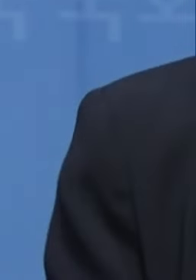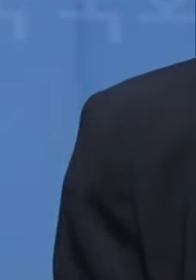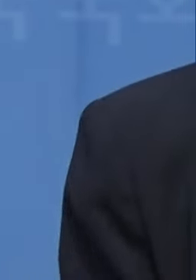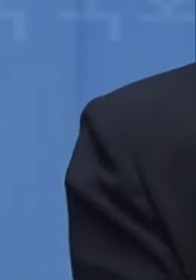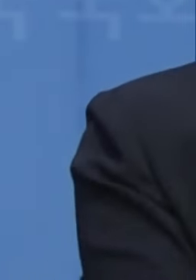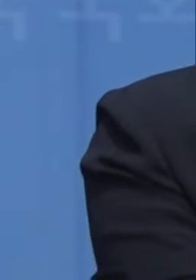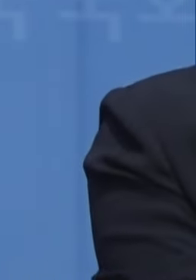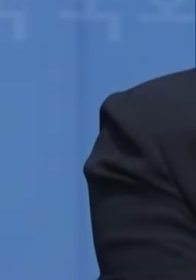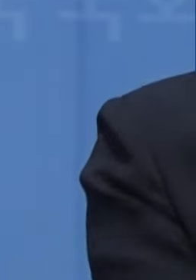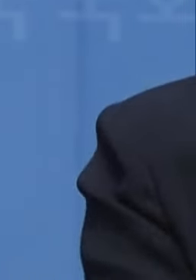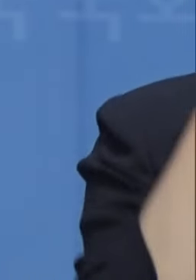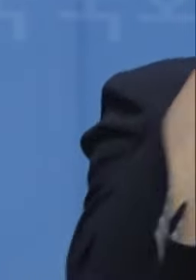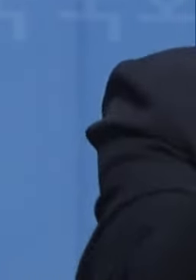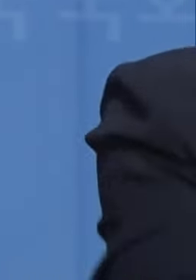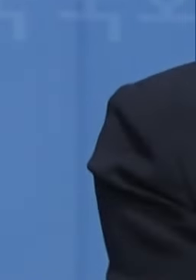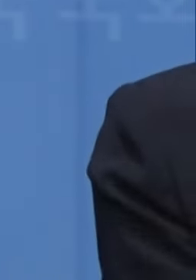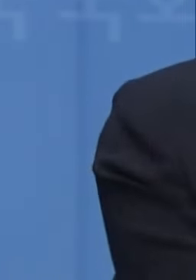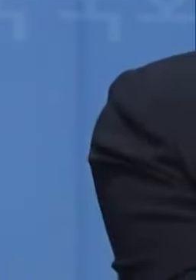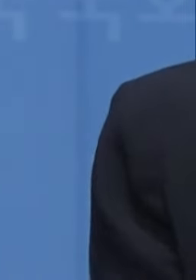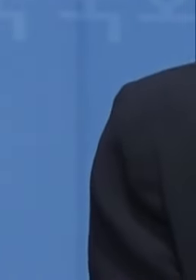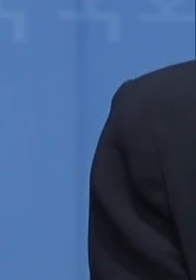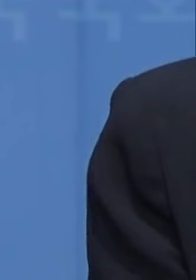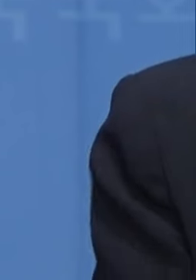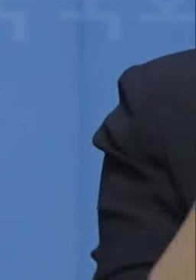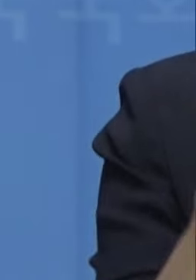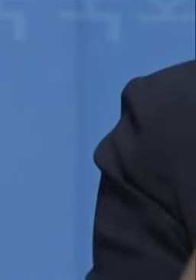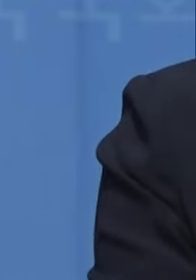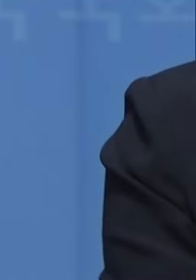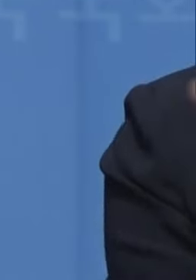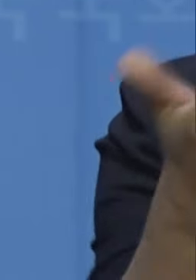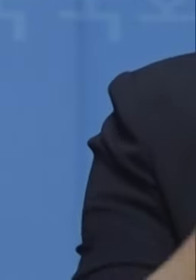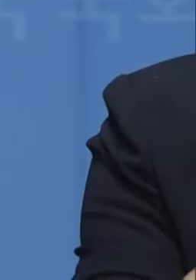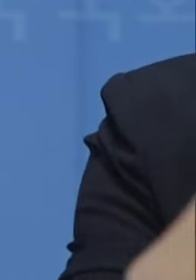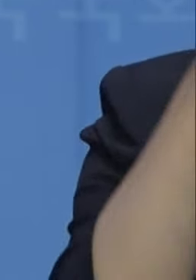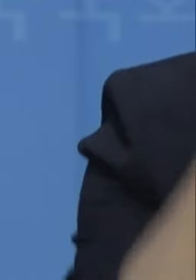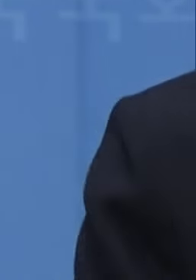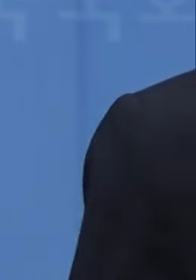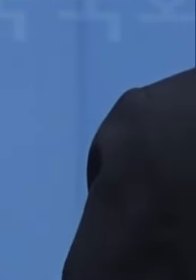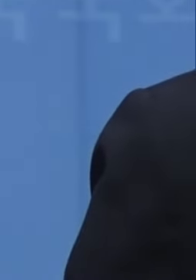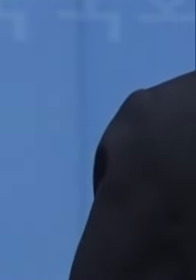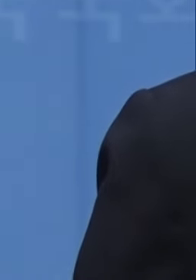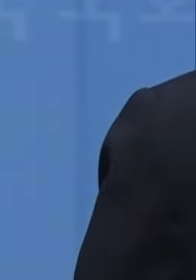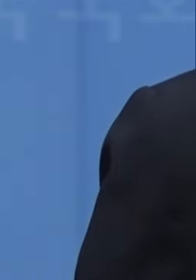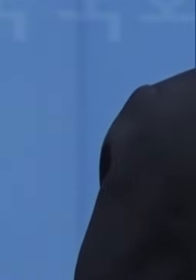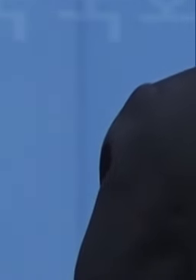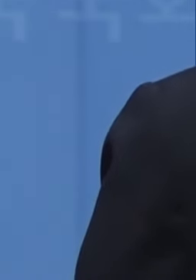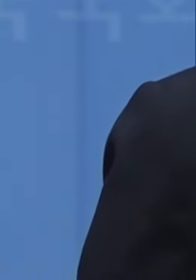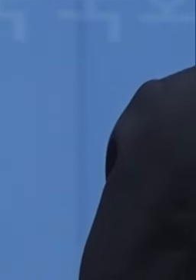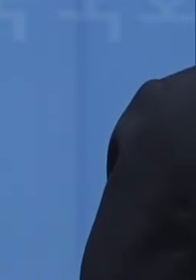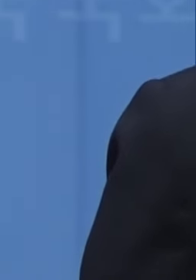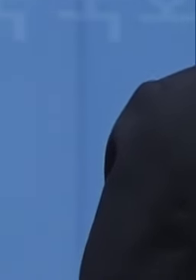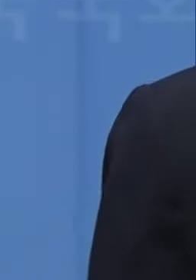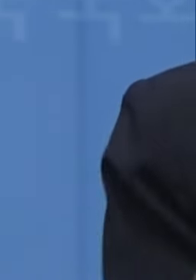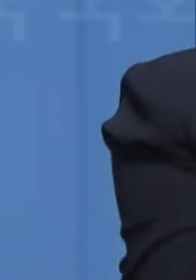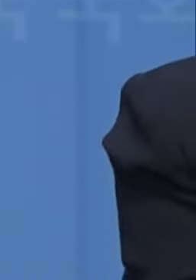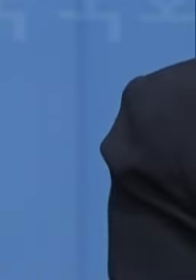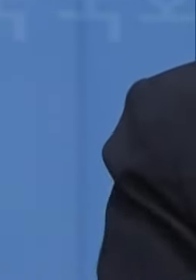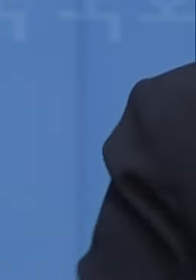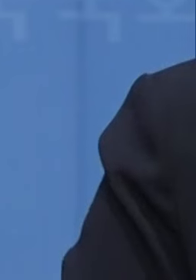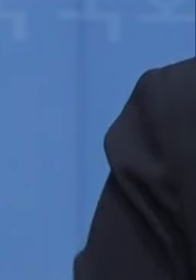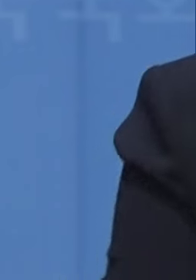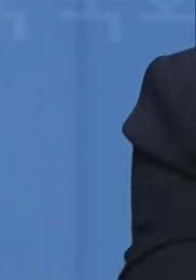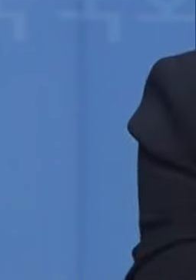대표 출마 기저 회견에 꽃길을 깔아주고 싶었나 봅니다 최소한 수사라 제대로